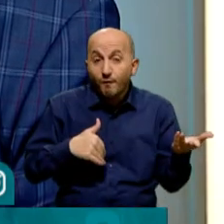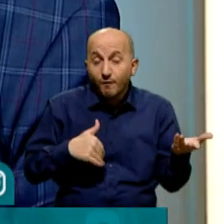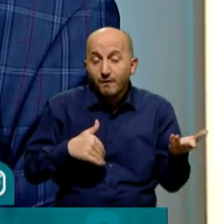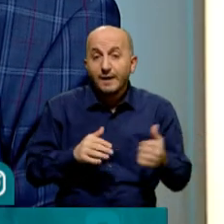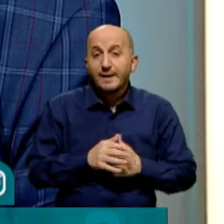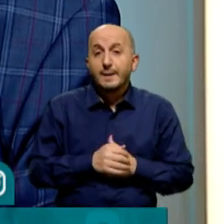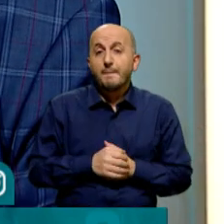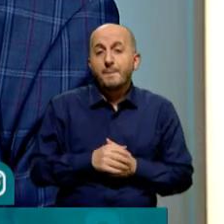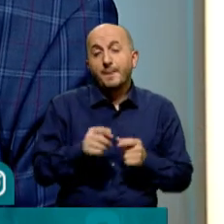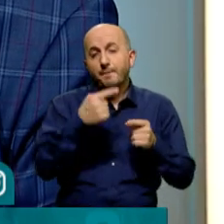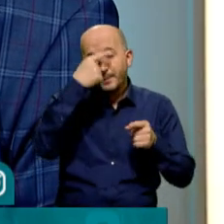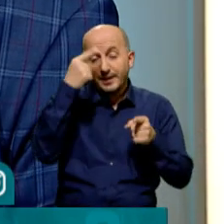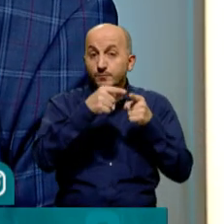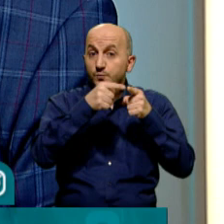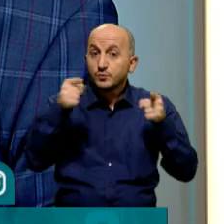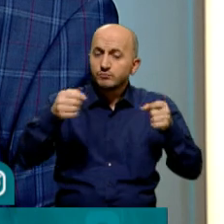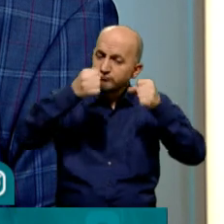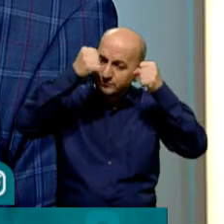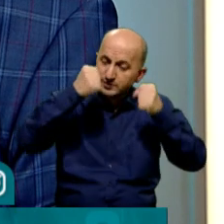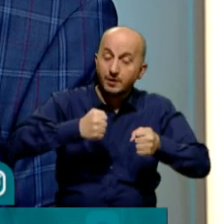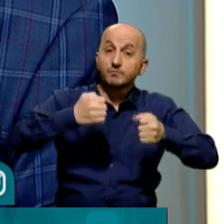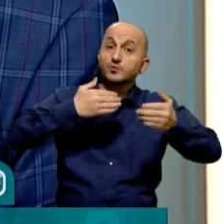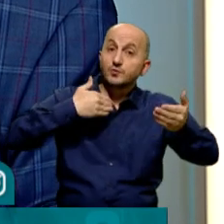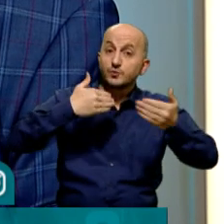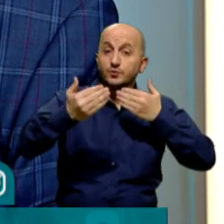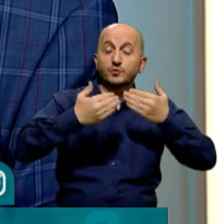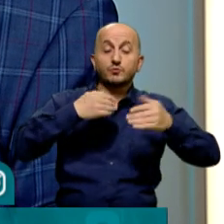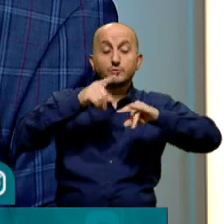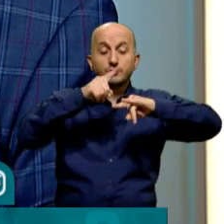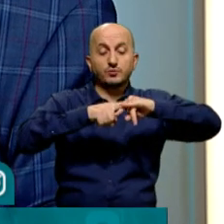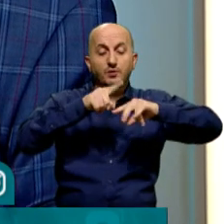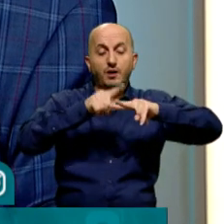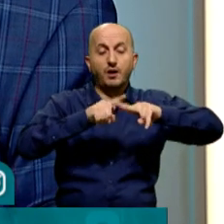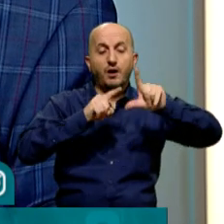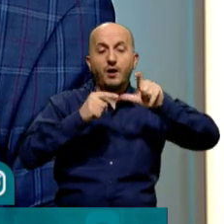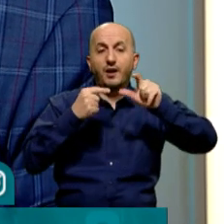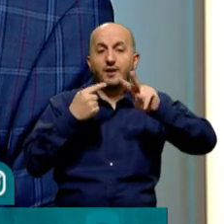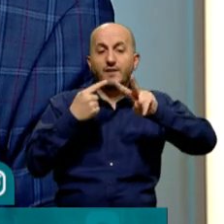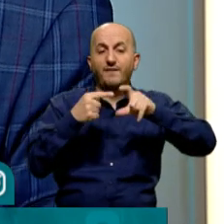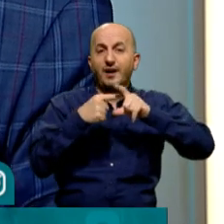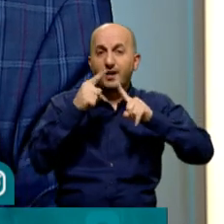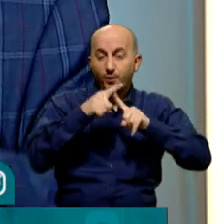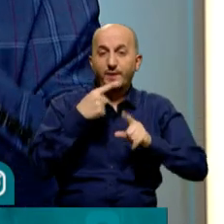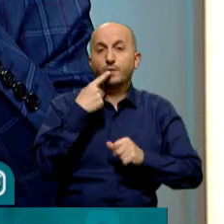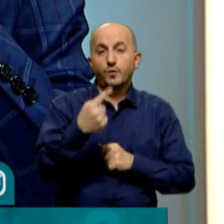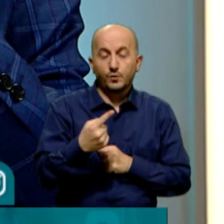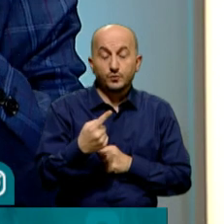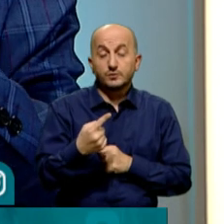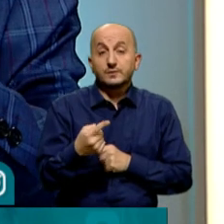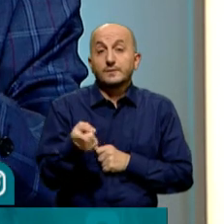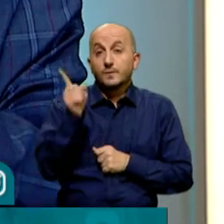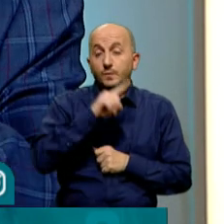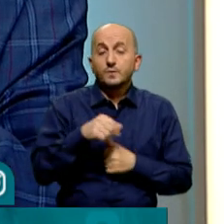hissi ve şer'i bir mani olmadan belli bir süre kalmış, sohbet etmişler ise biz buna halvet diyoruz. Biz buna ne diyoruz? Halvet. Dolayısıyla